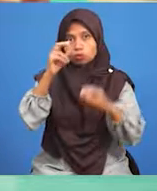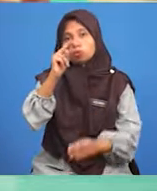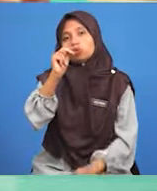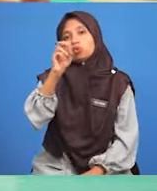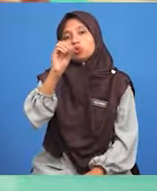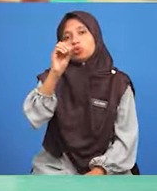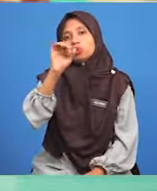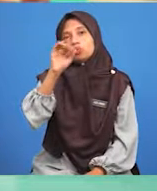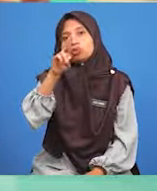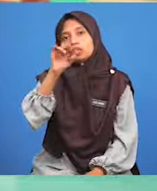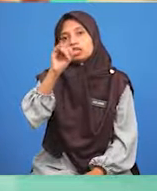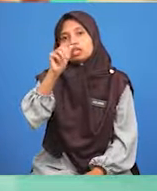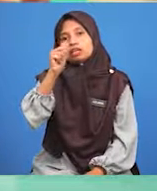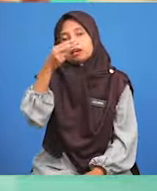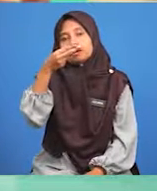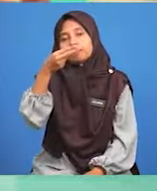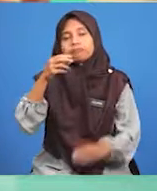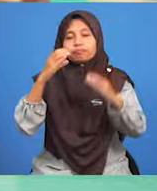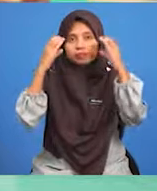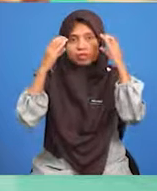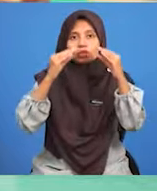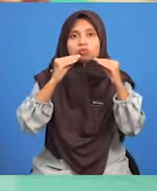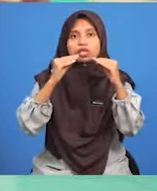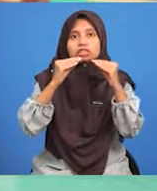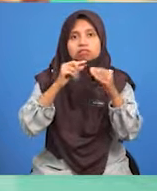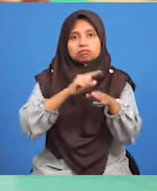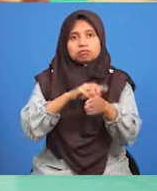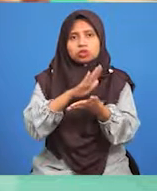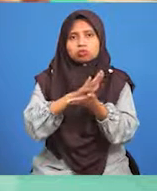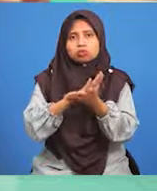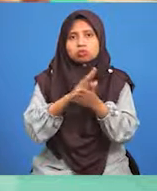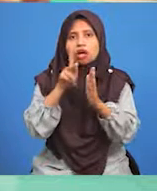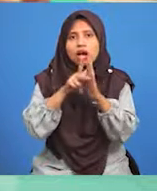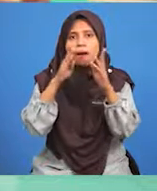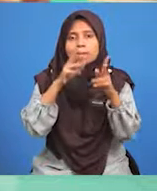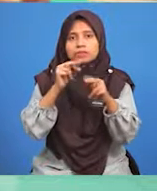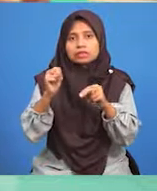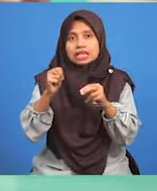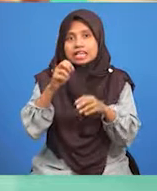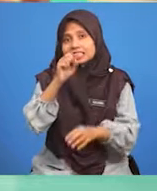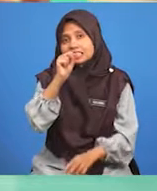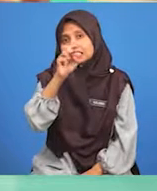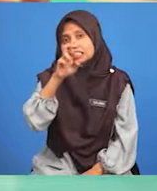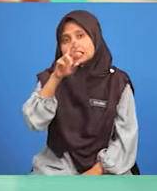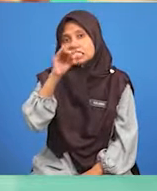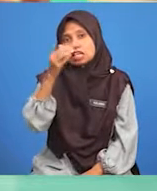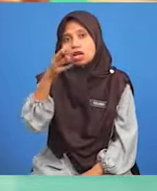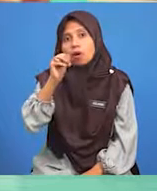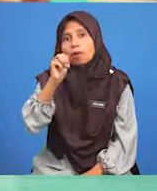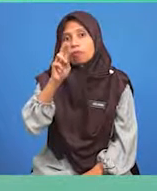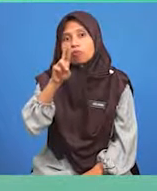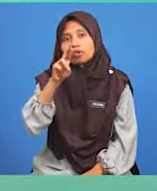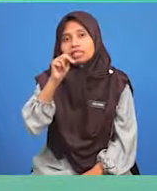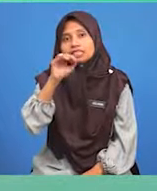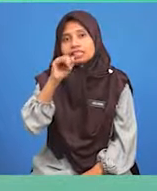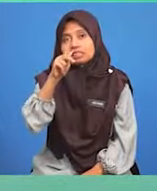binti Muhammad Cikgu mengajar di sekolah kebangsaan seri murni Kuala Lumpur